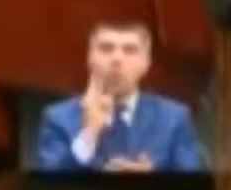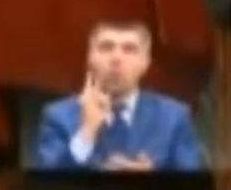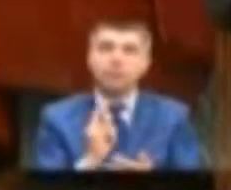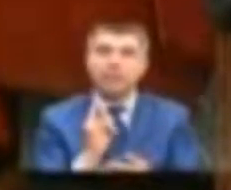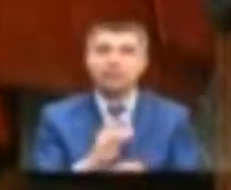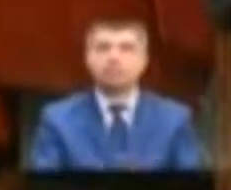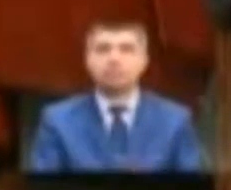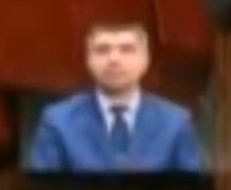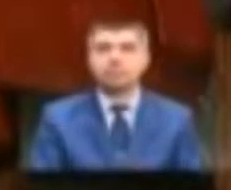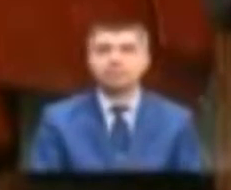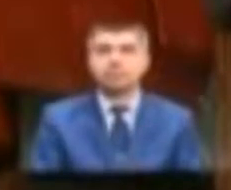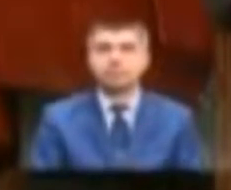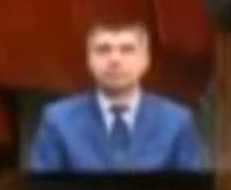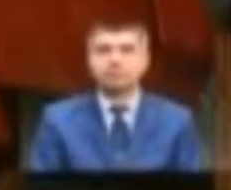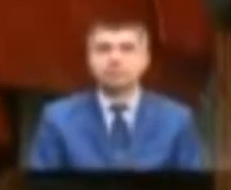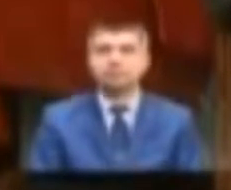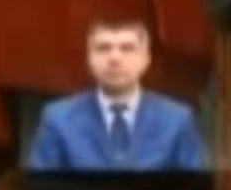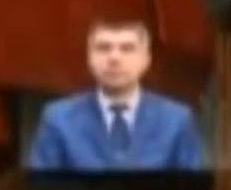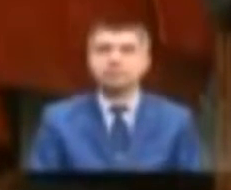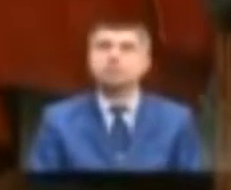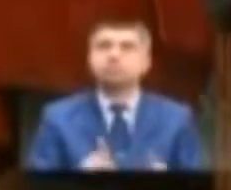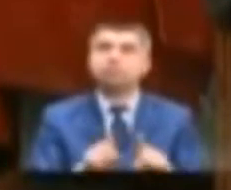المحطات